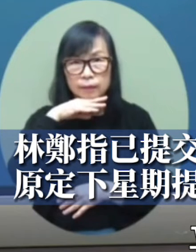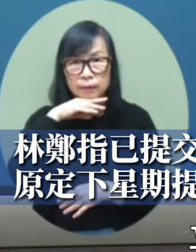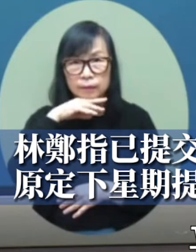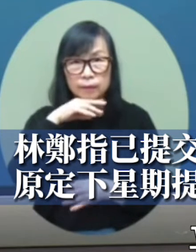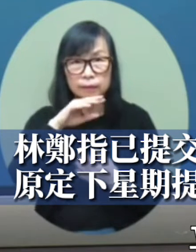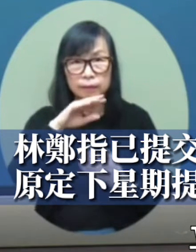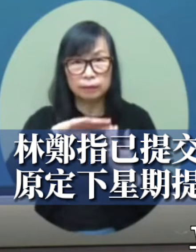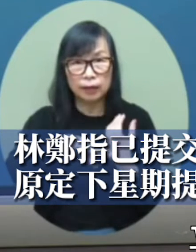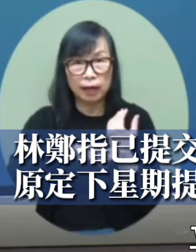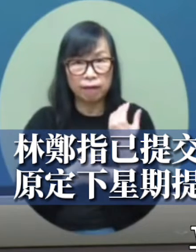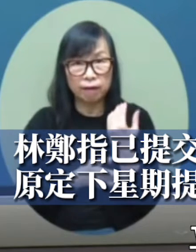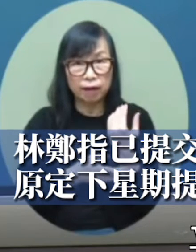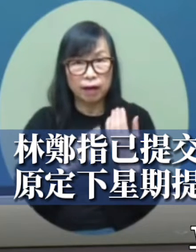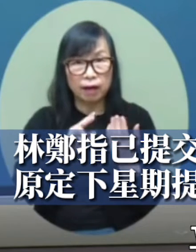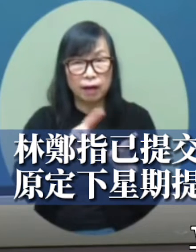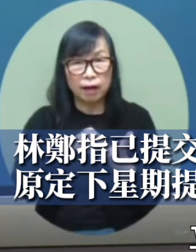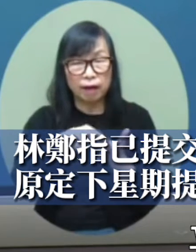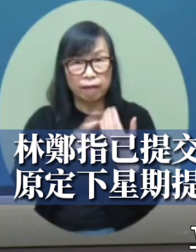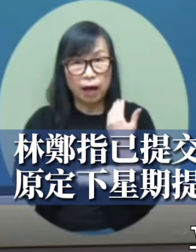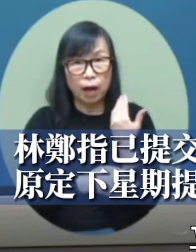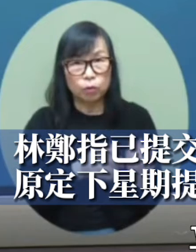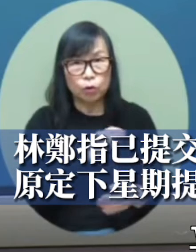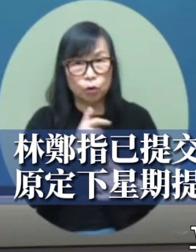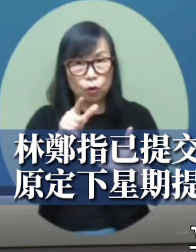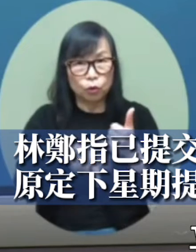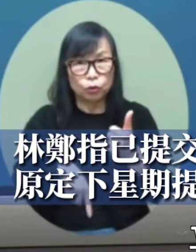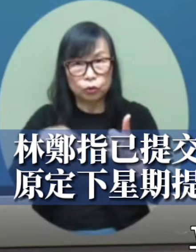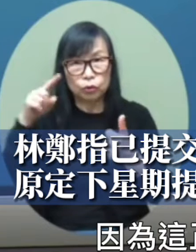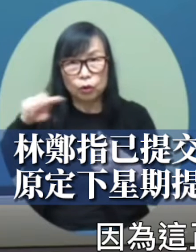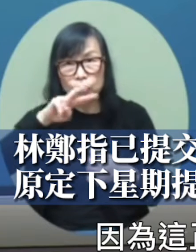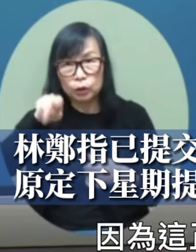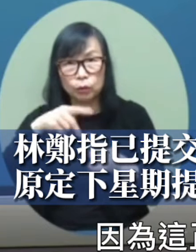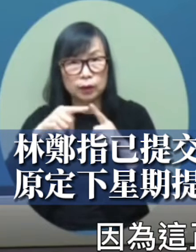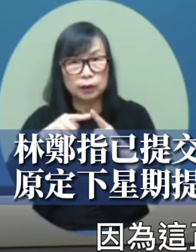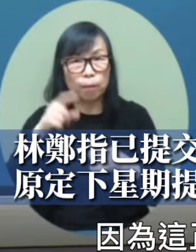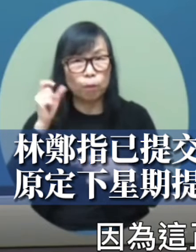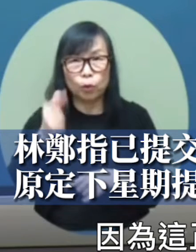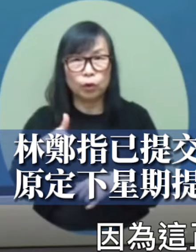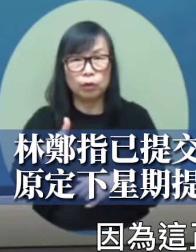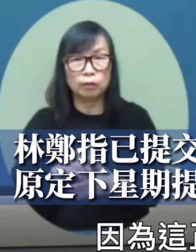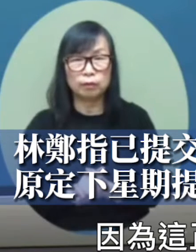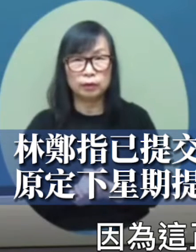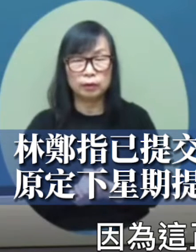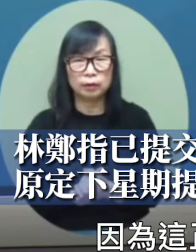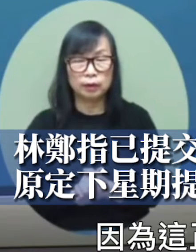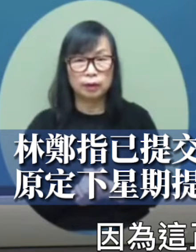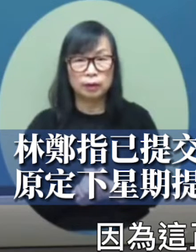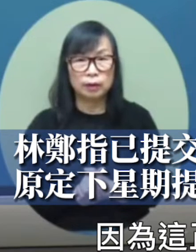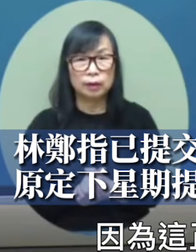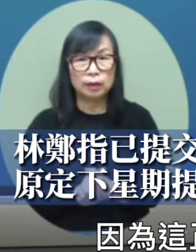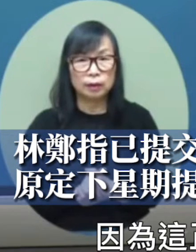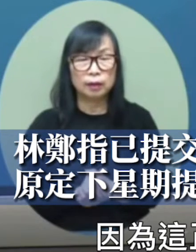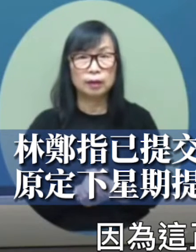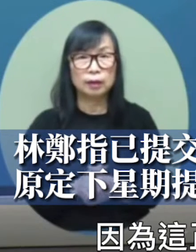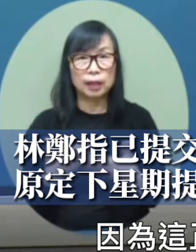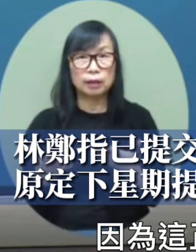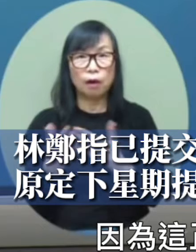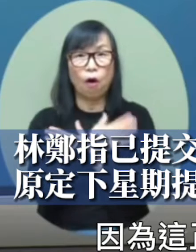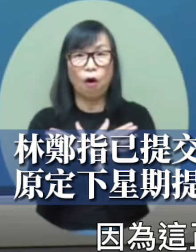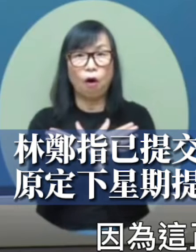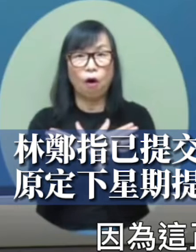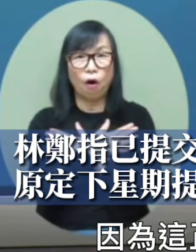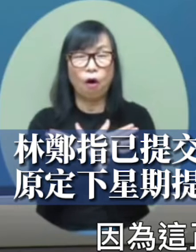大會去到六月中通過先至揾人噶啦，因為這個正正係愛國者治